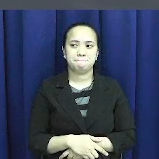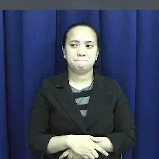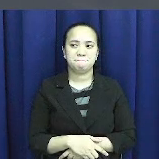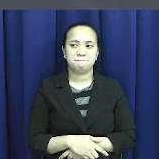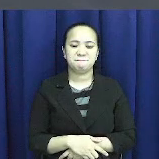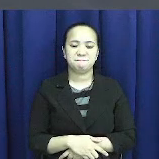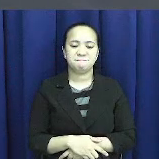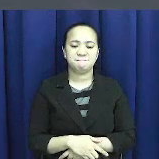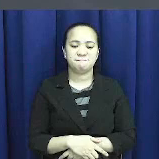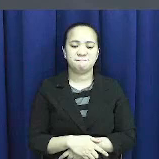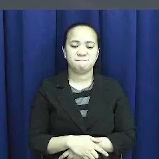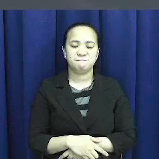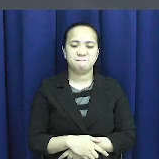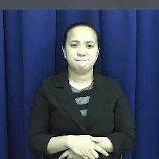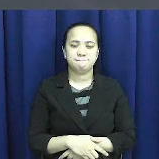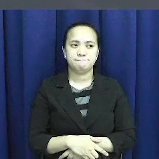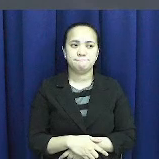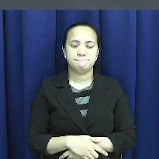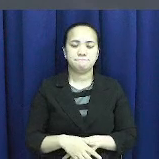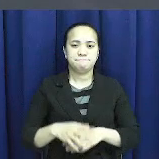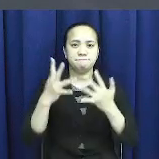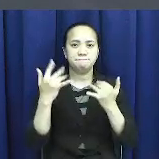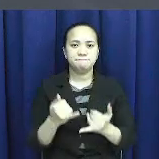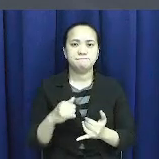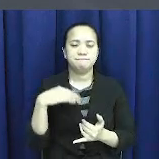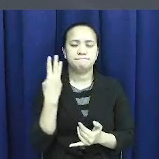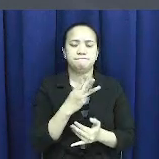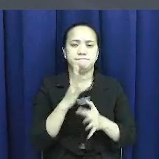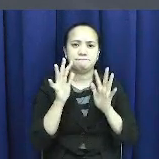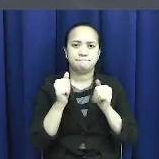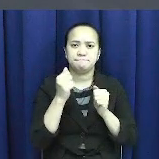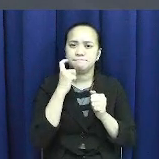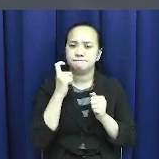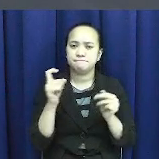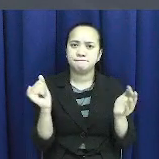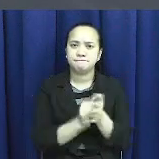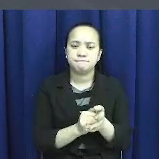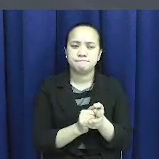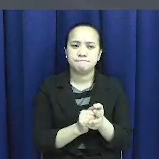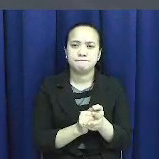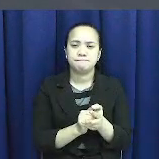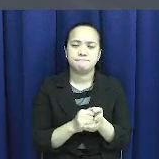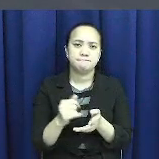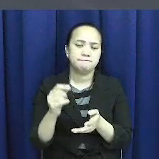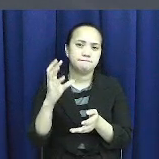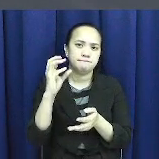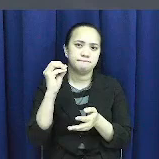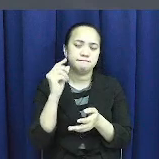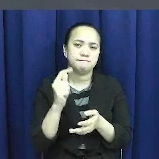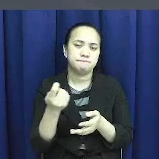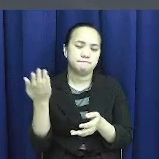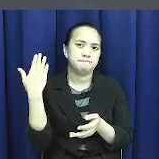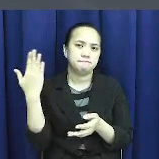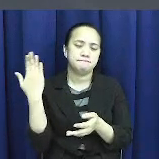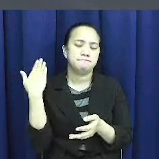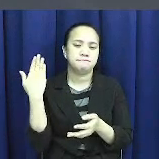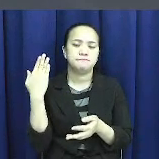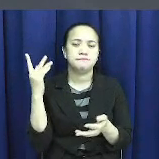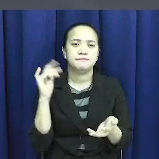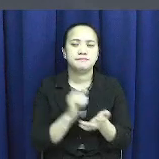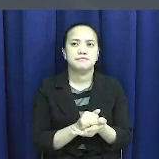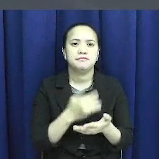him, and it shall be forgiven him. Now, ano po yung sinasabi po dito, mga kapatid? In the Old Testament,